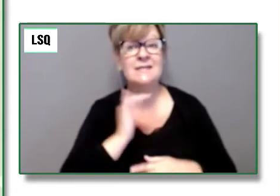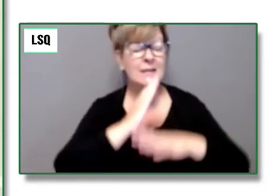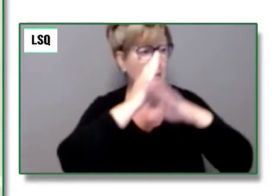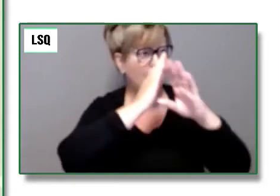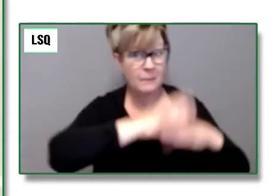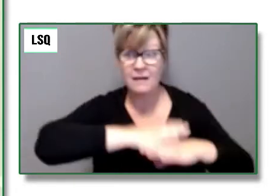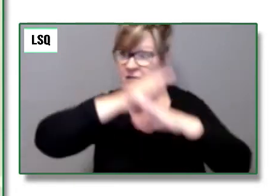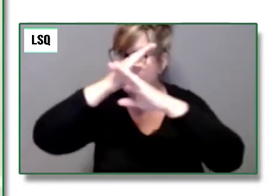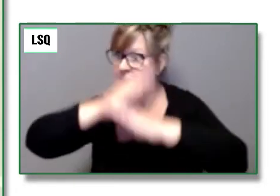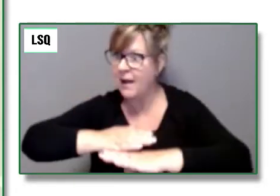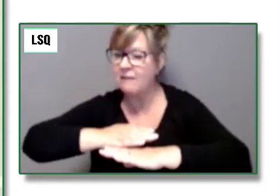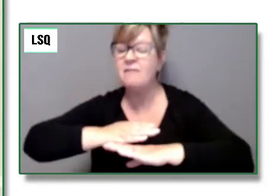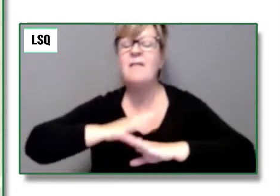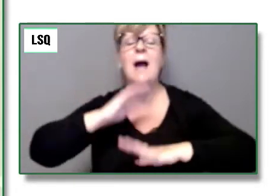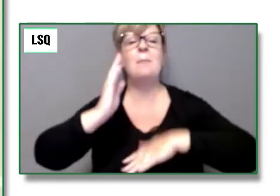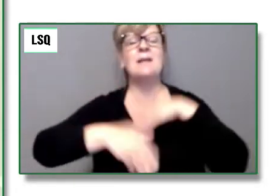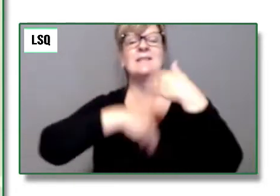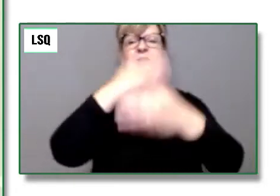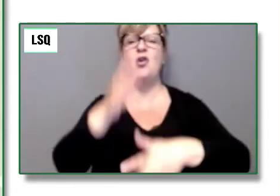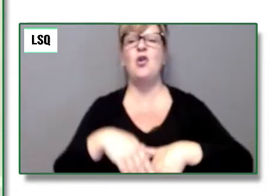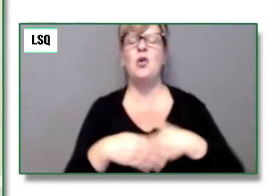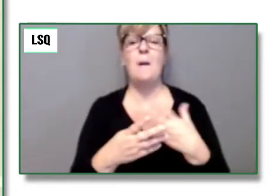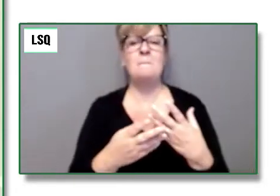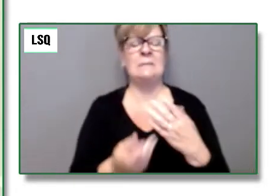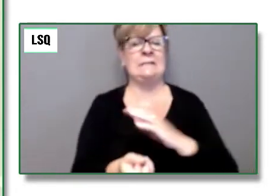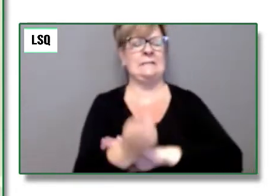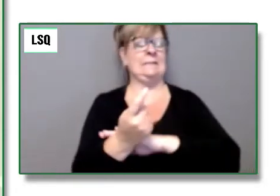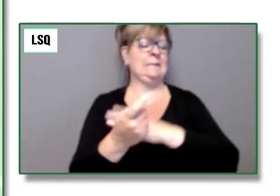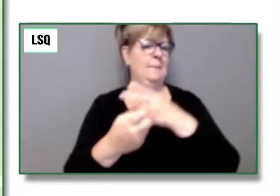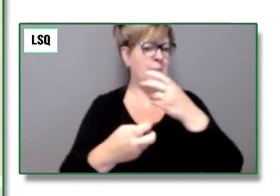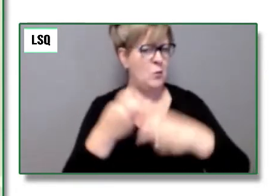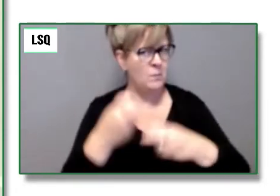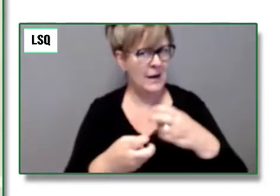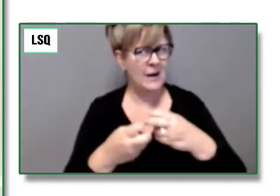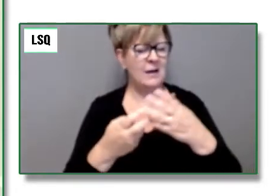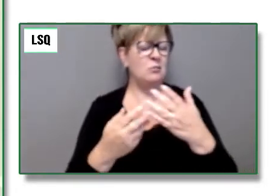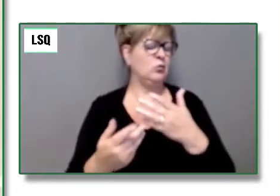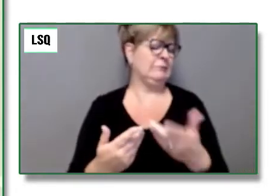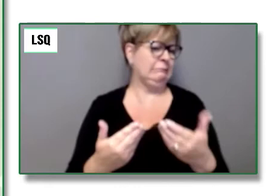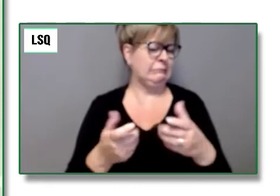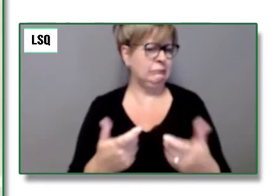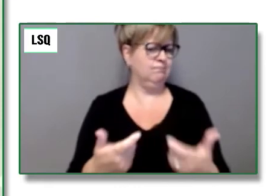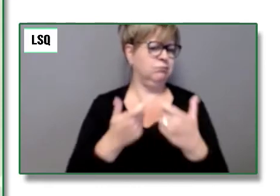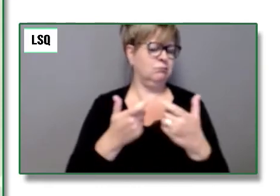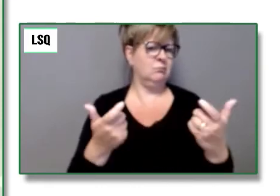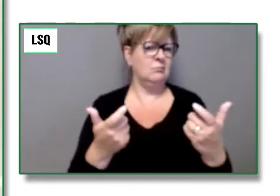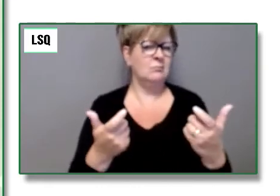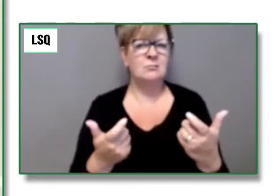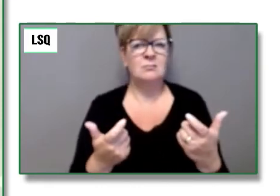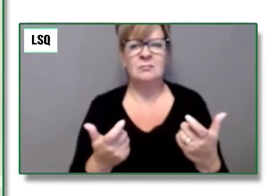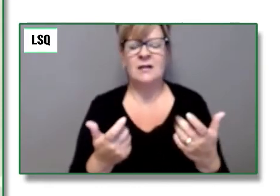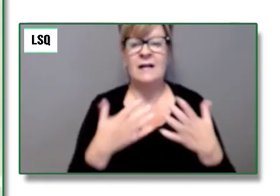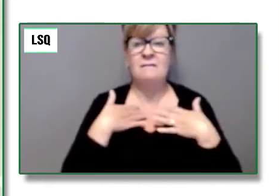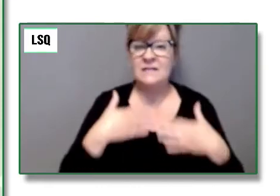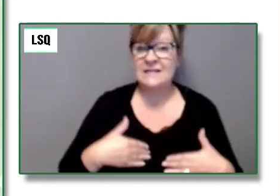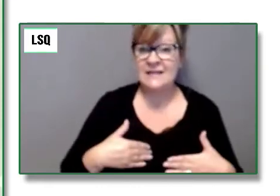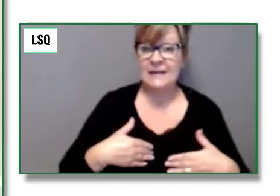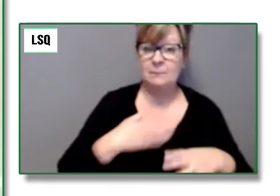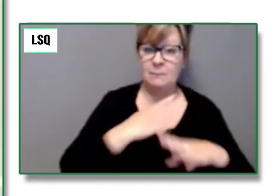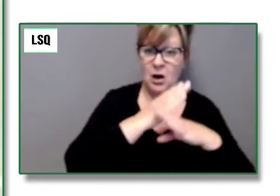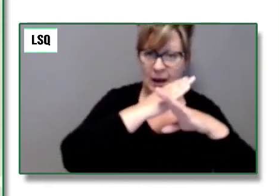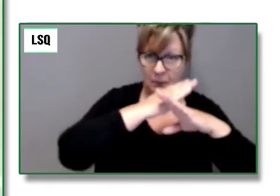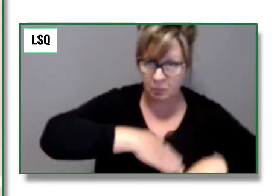intangibles sont éliminés. Et alors, c'est là où on peut simplement